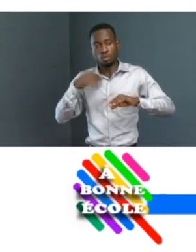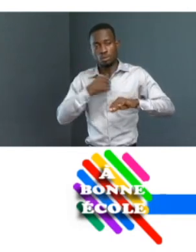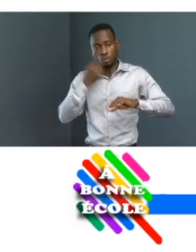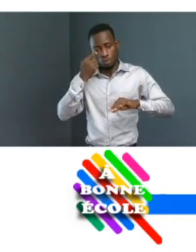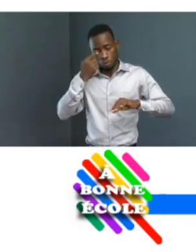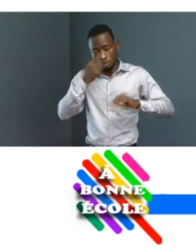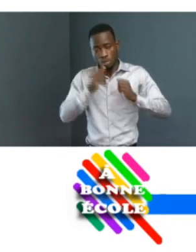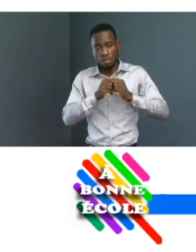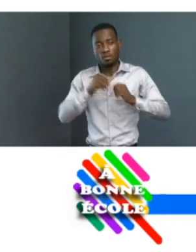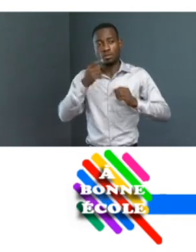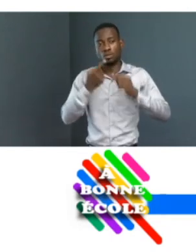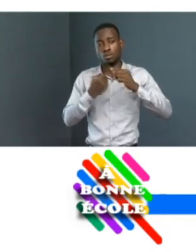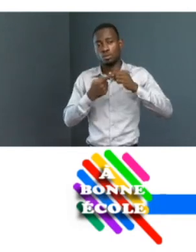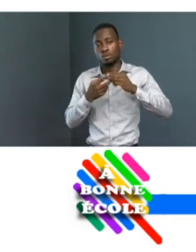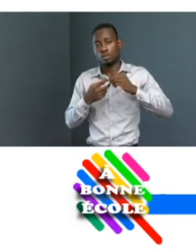avec nos doigts.